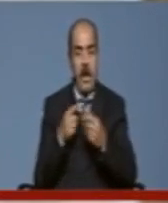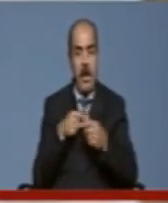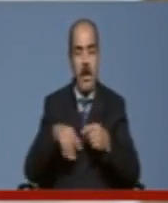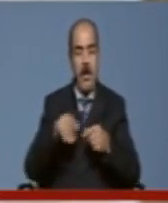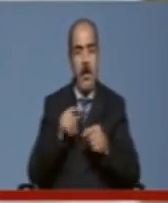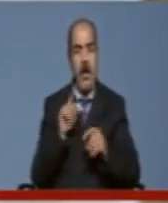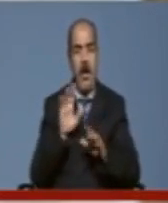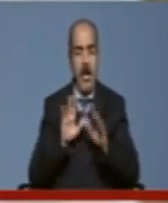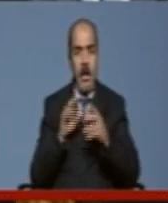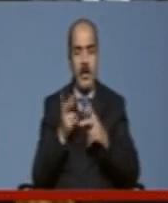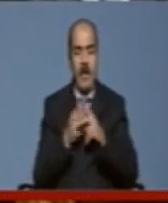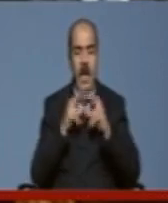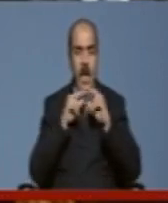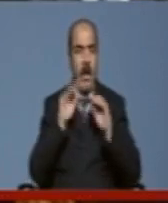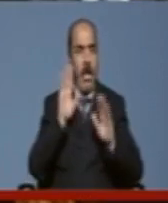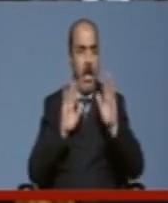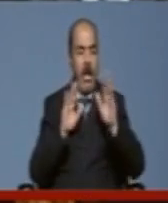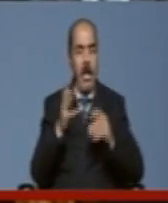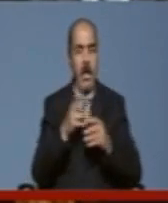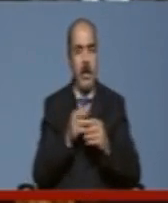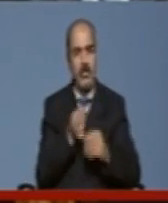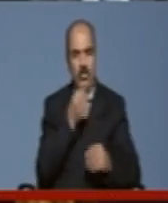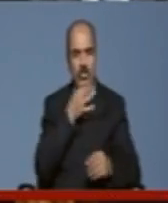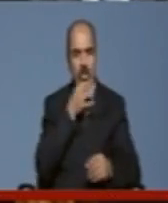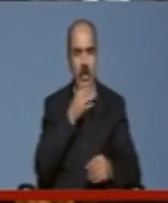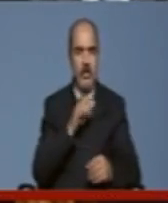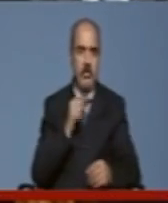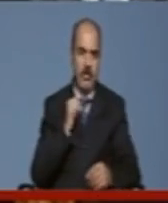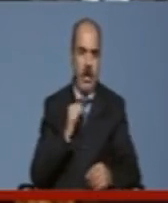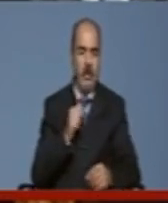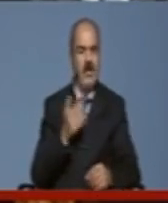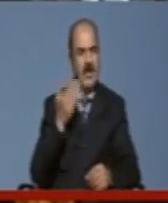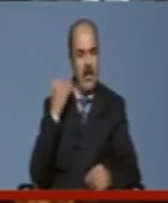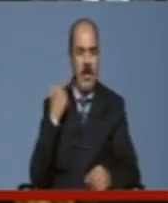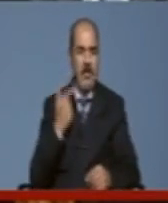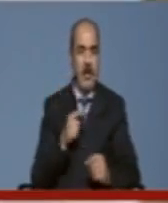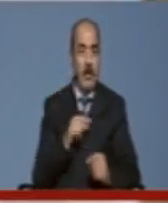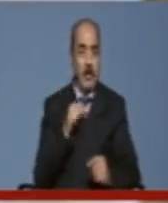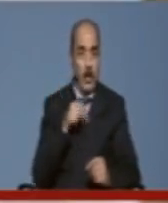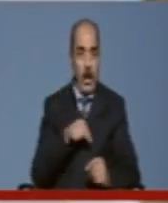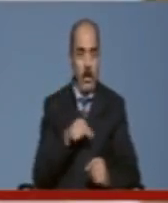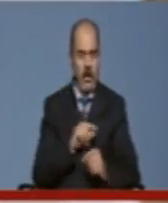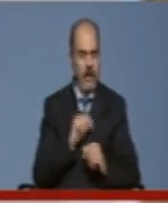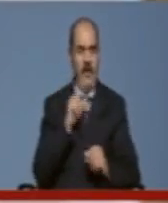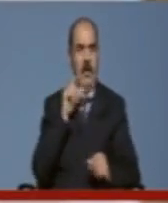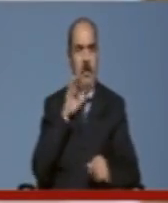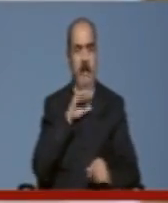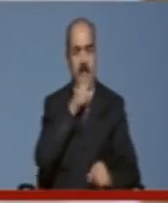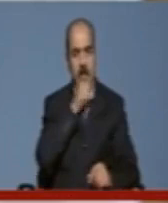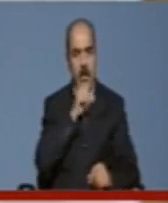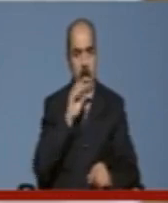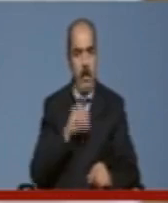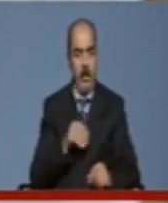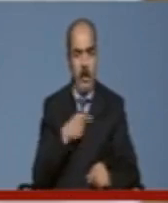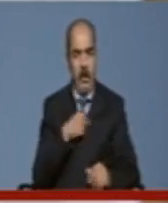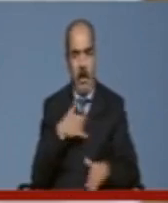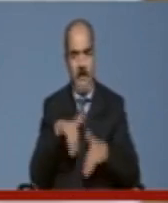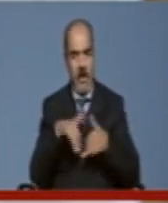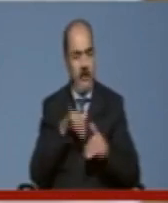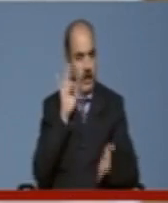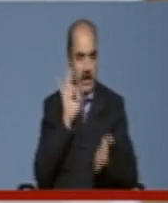الذين يتكلمون عن هذا الموضوع قليلا في الأونة الأخيرة. تعرفون أن فرنسا لم تحد أبدا عن هذا